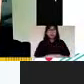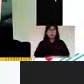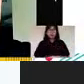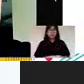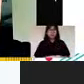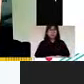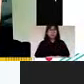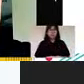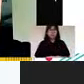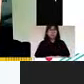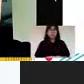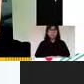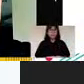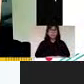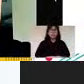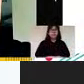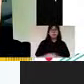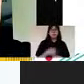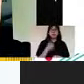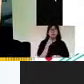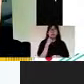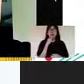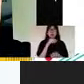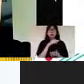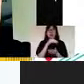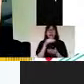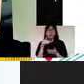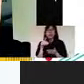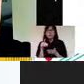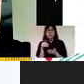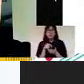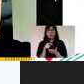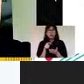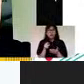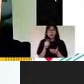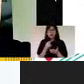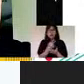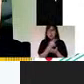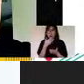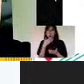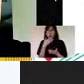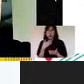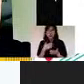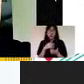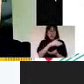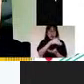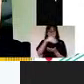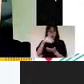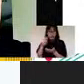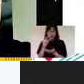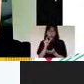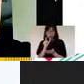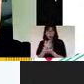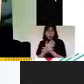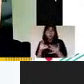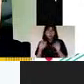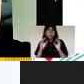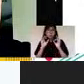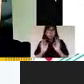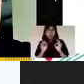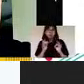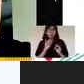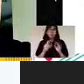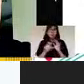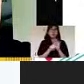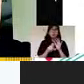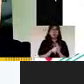database kependudukan. Not to mention bahwa kita punya database yang solid untuk misalnya data mereka warga yang